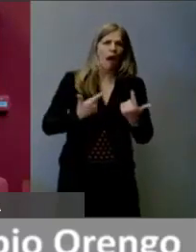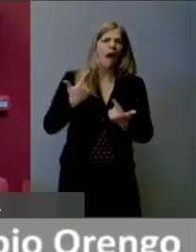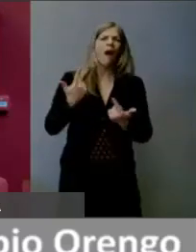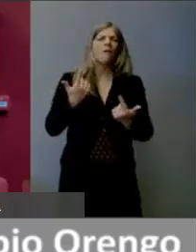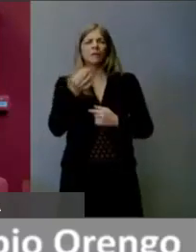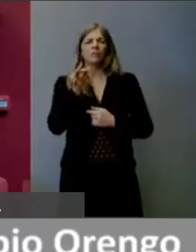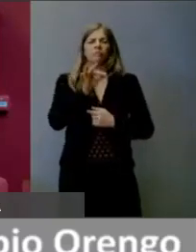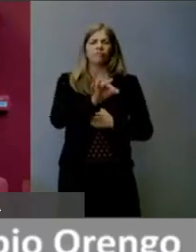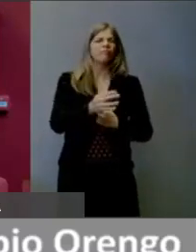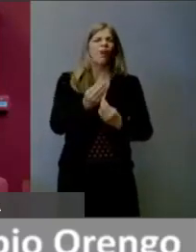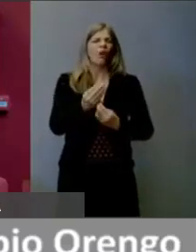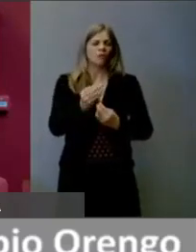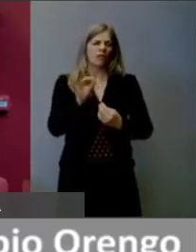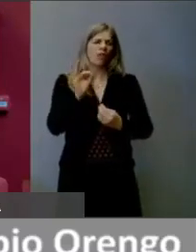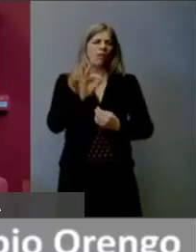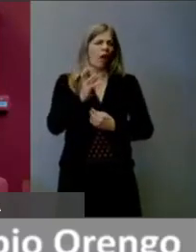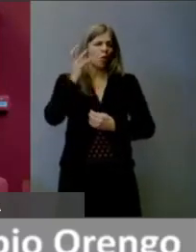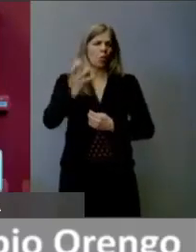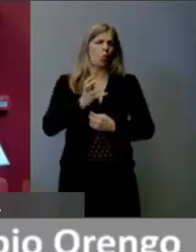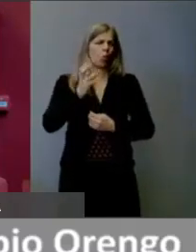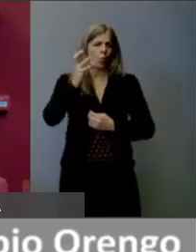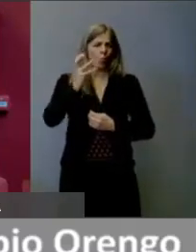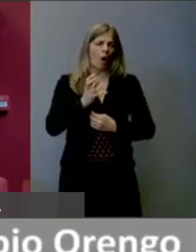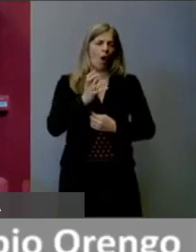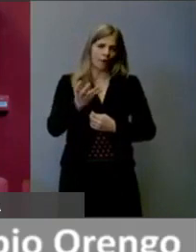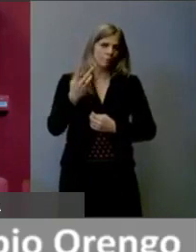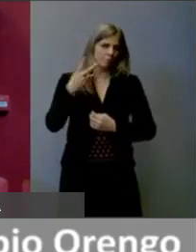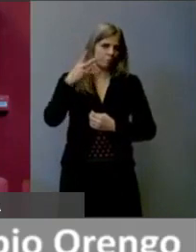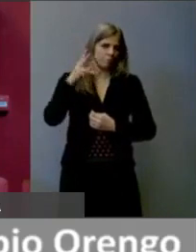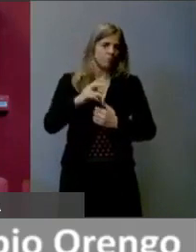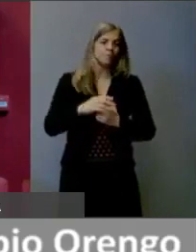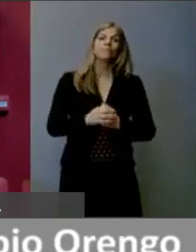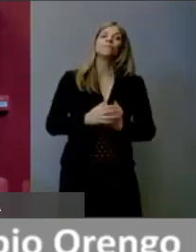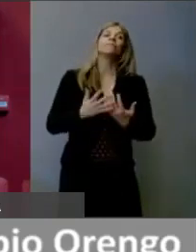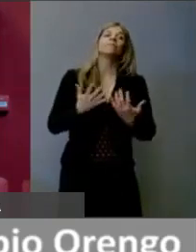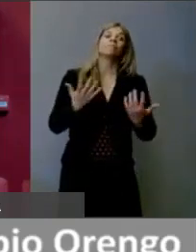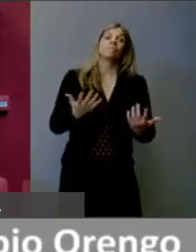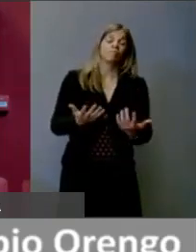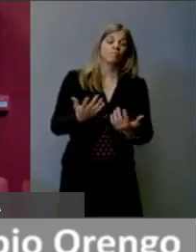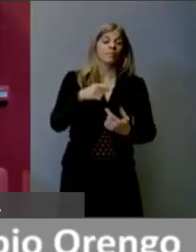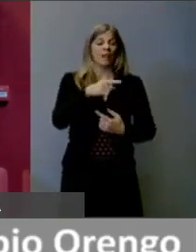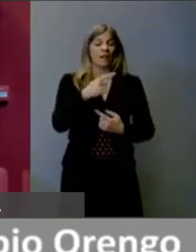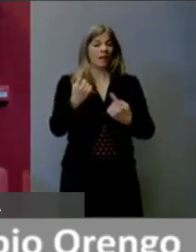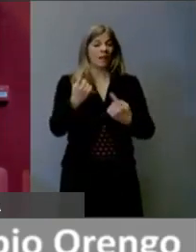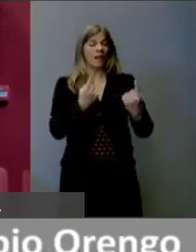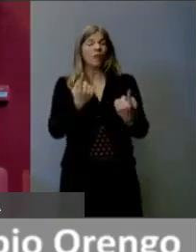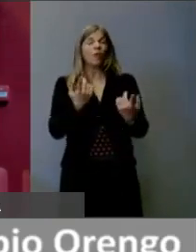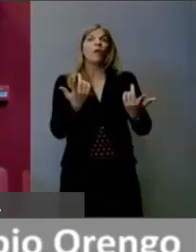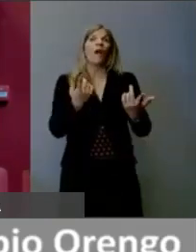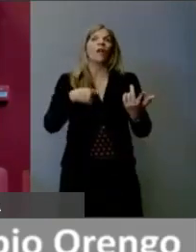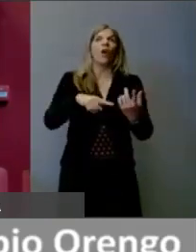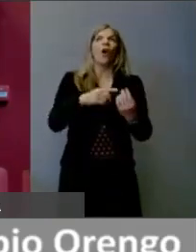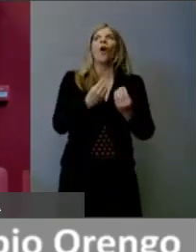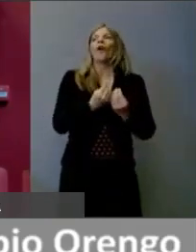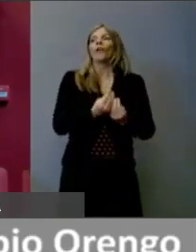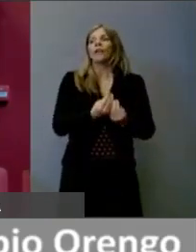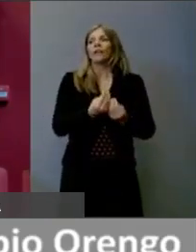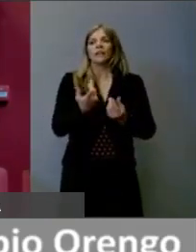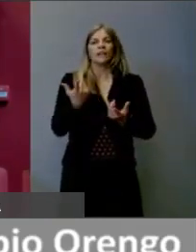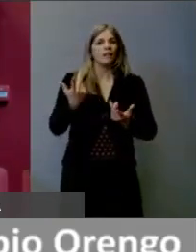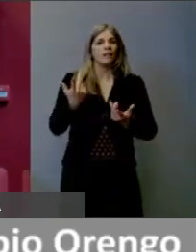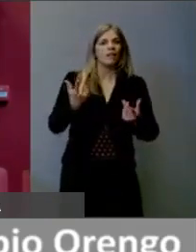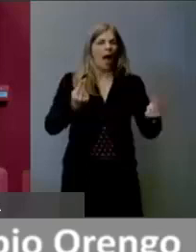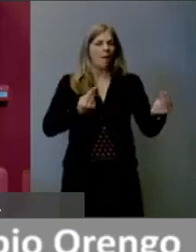di rumore. In questi casi la cosa più semplice da fare, la cosa che come amministrazione facciamo